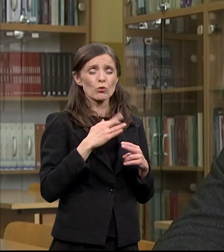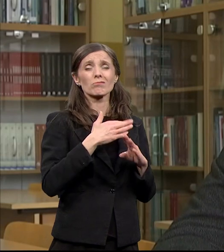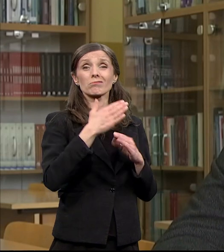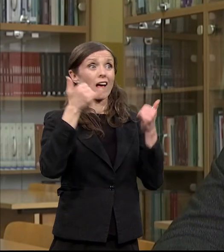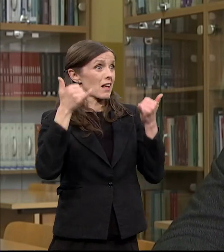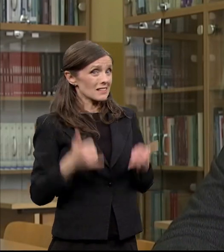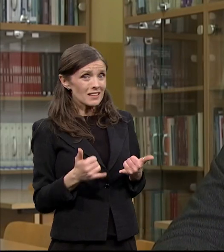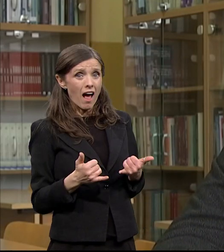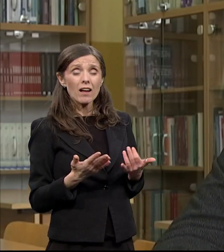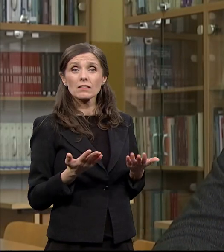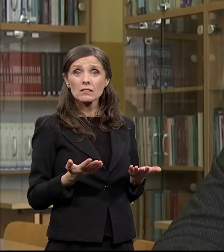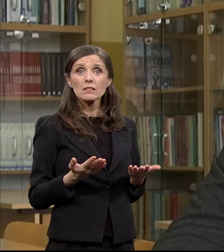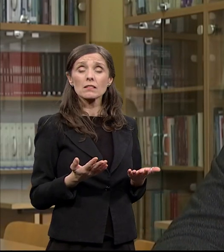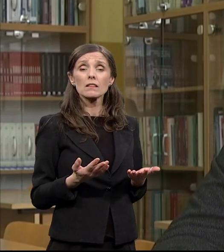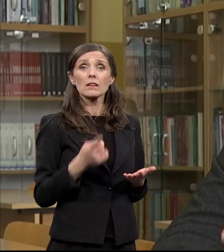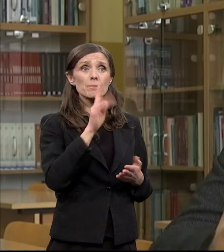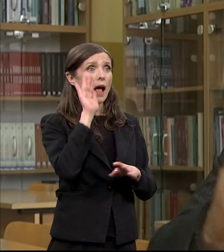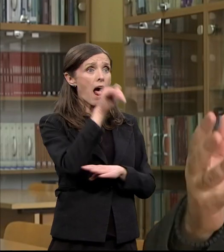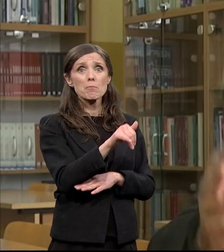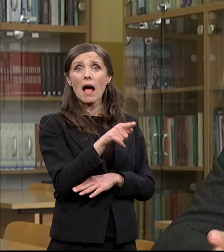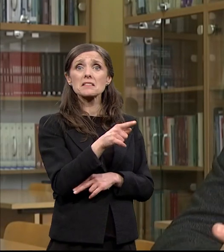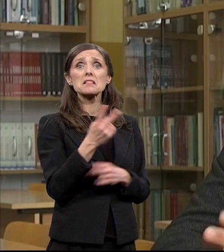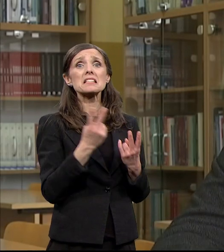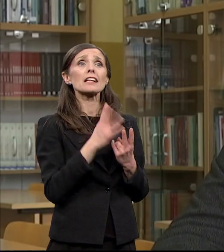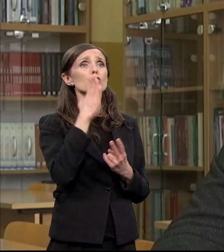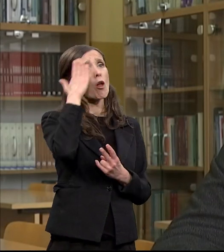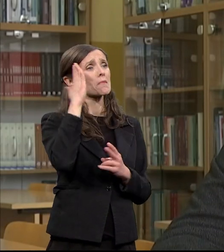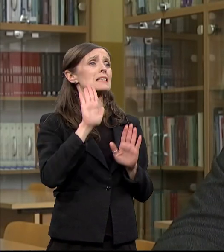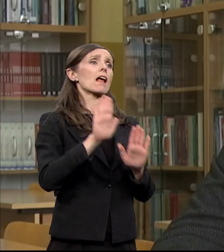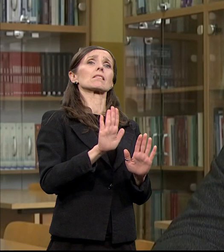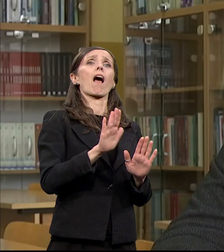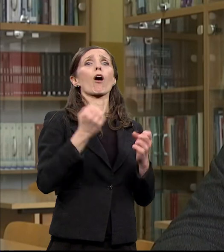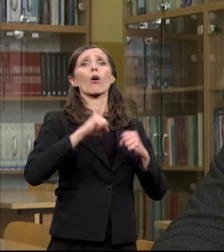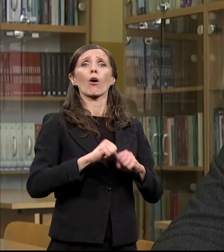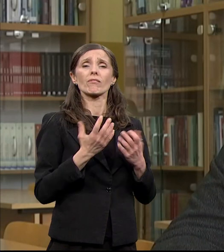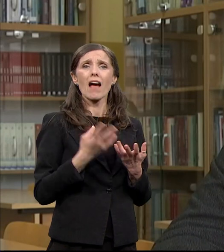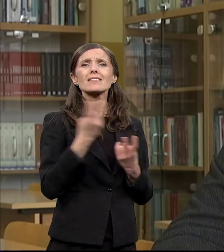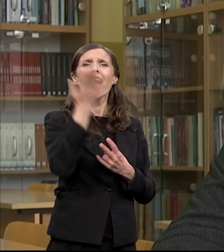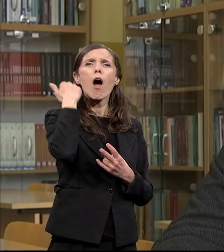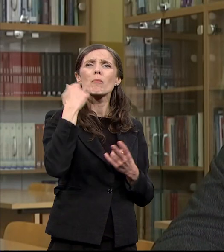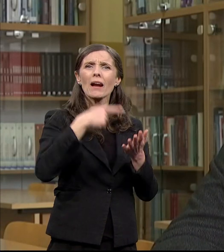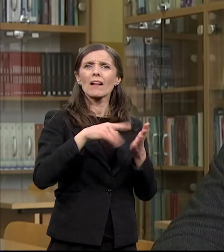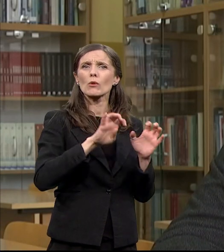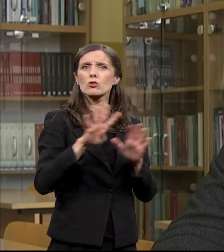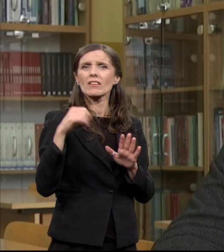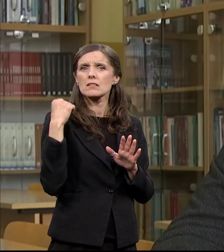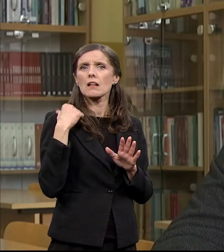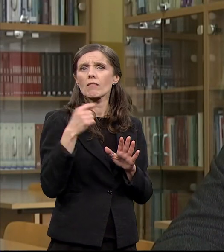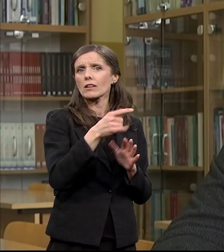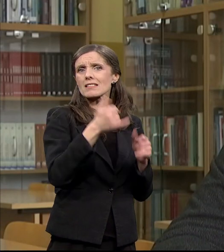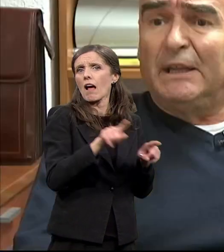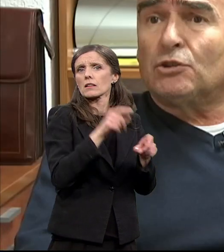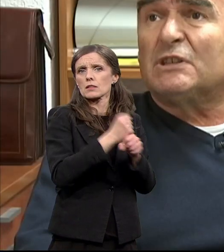tome da Albanci otprilike slično zamišljaju pravosudnu vlast kao i tada u drugoj polovini 1999.